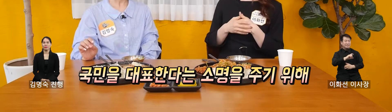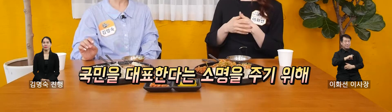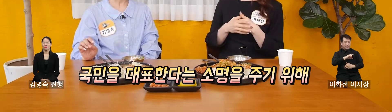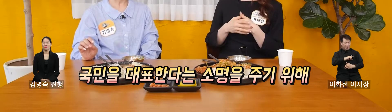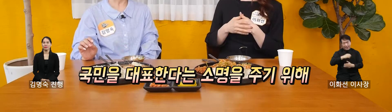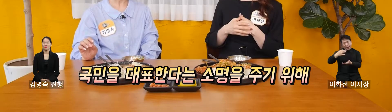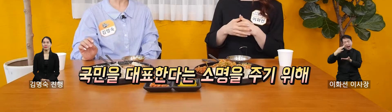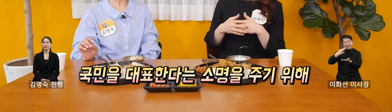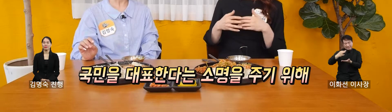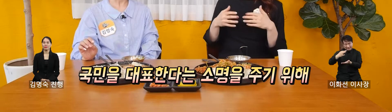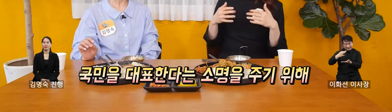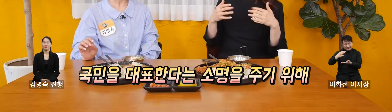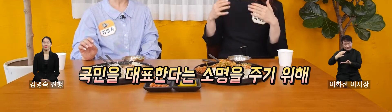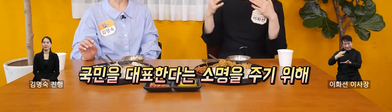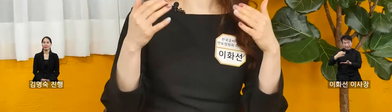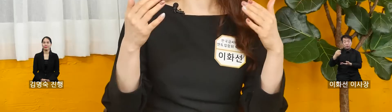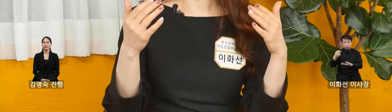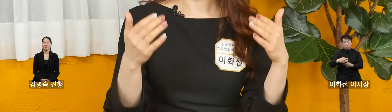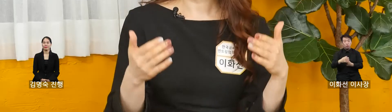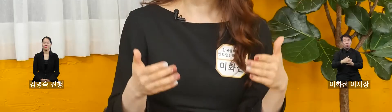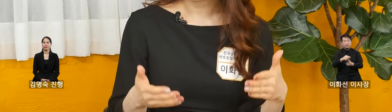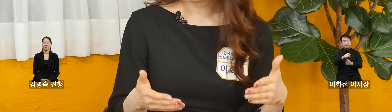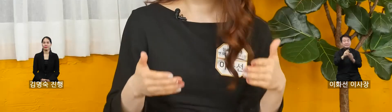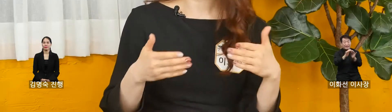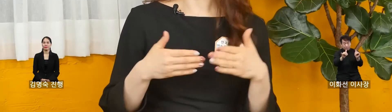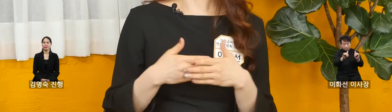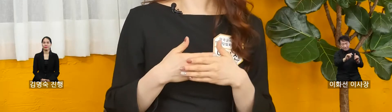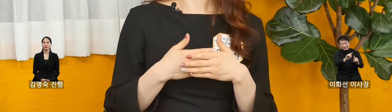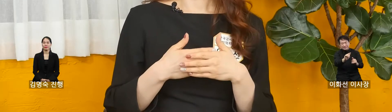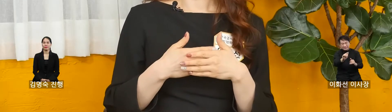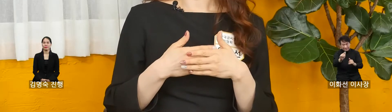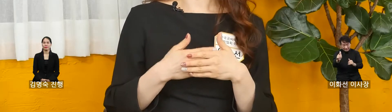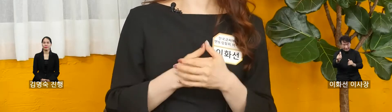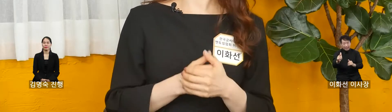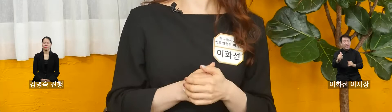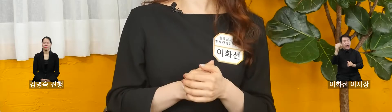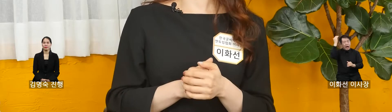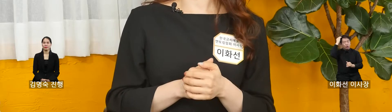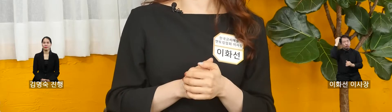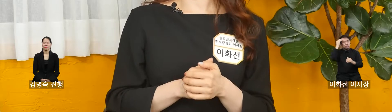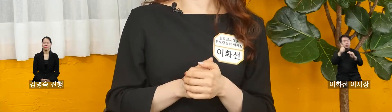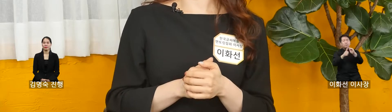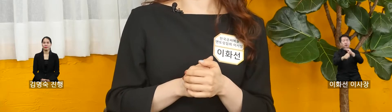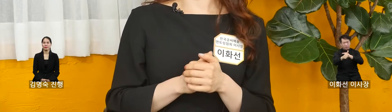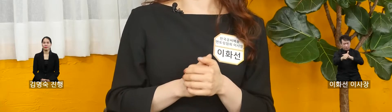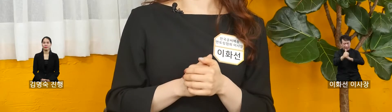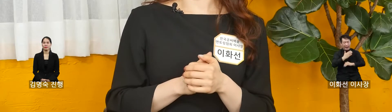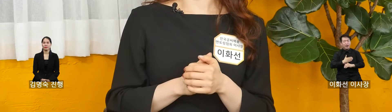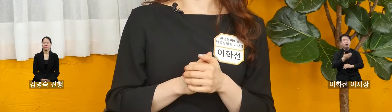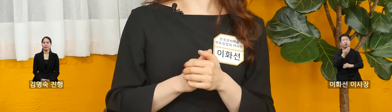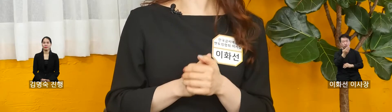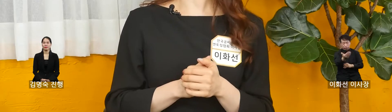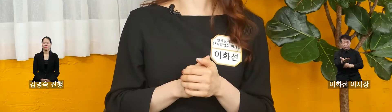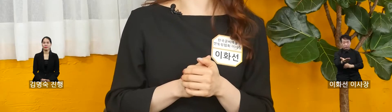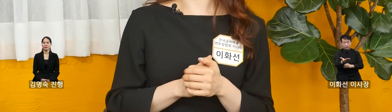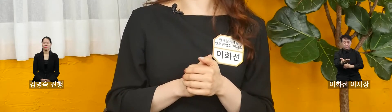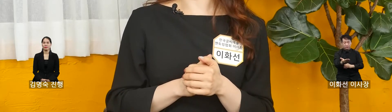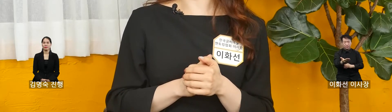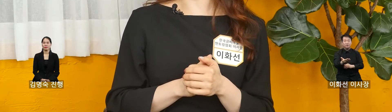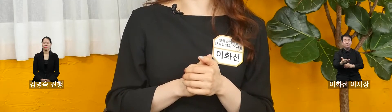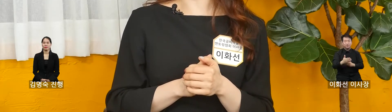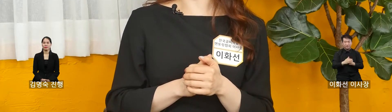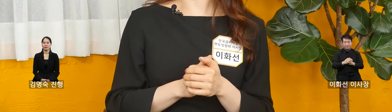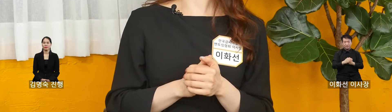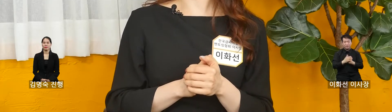그거를 일깨워주는 게 그게 그 이름들을 축복해주는 게 아주 중요한 일이라는 그 명분이